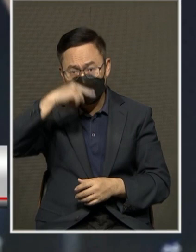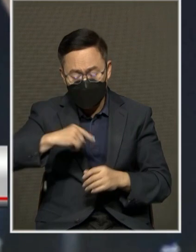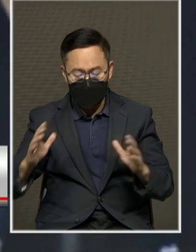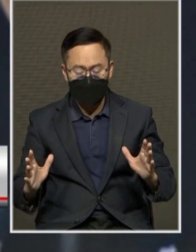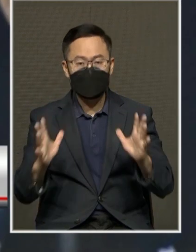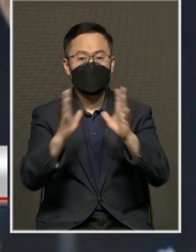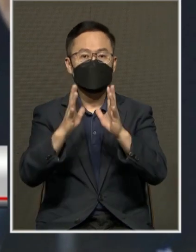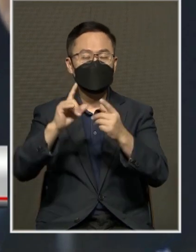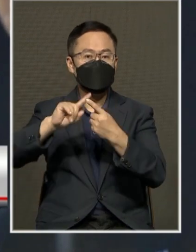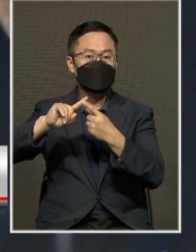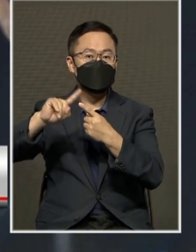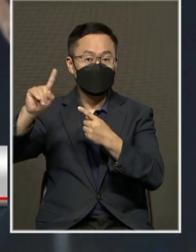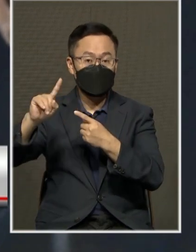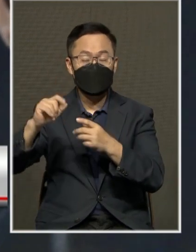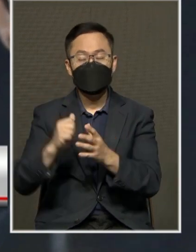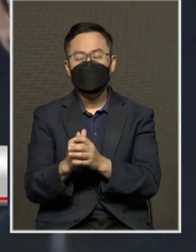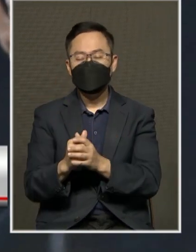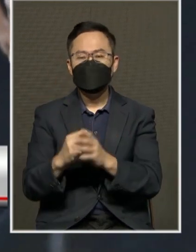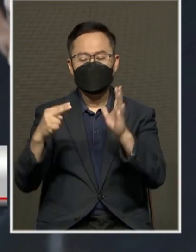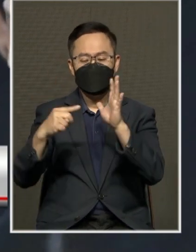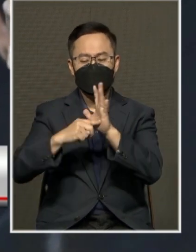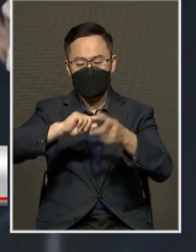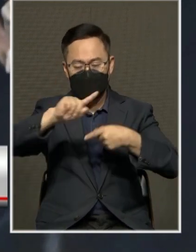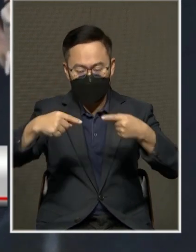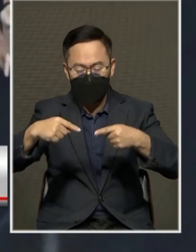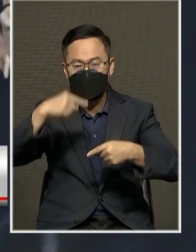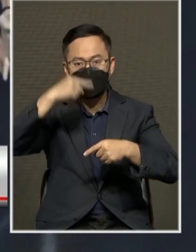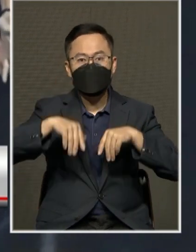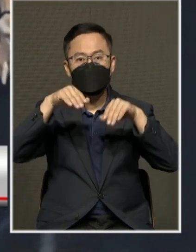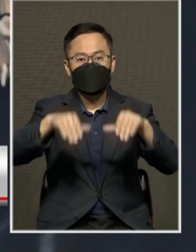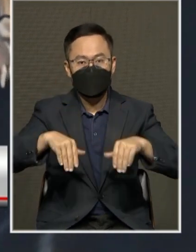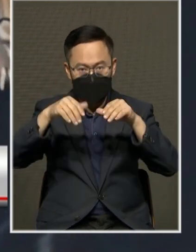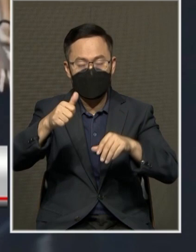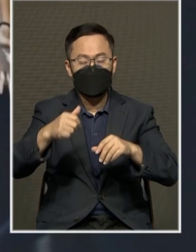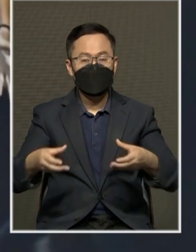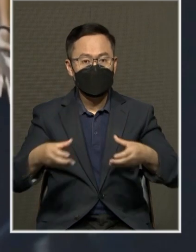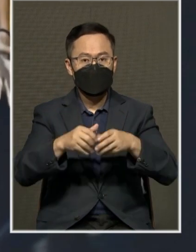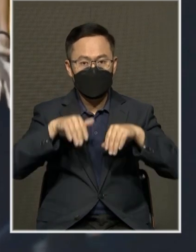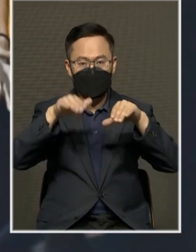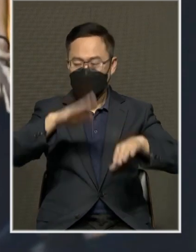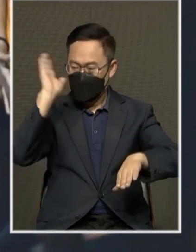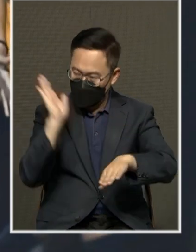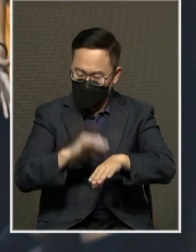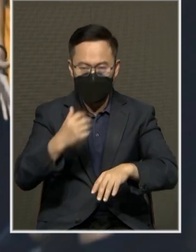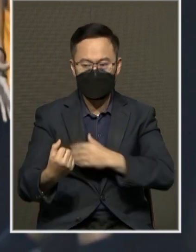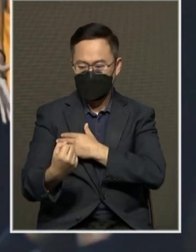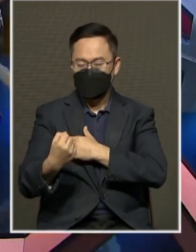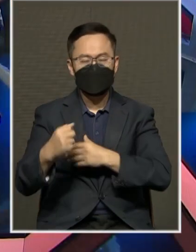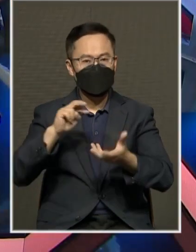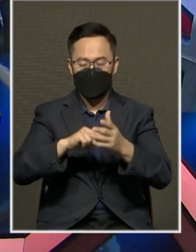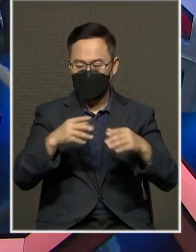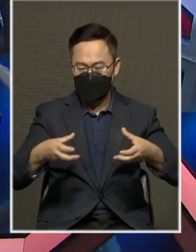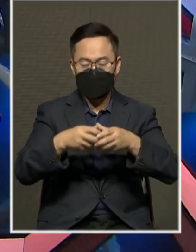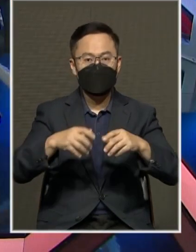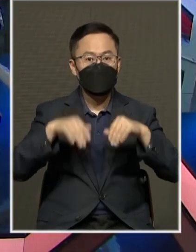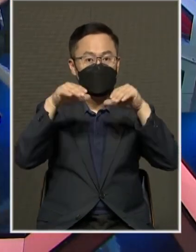จบเส้นทางแค่รอบรอง ครับคือมันเป็นงานหนักพอสมควรเพราะออสเตรเลียเขาก็แข็งแกร่งมาทุกชุดอยู่แล้วแล้วก็คือออสเตรเลีย